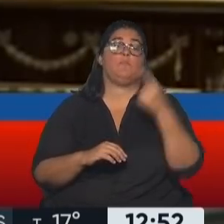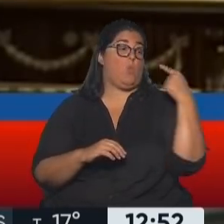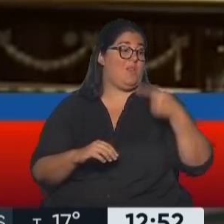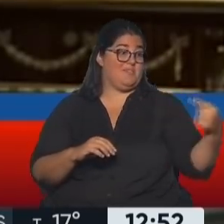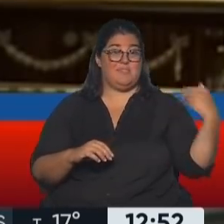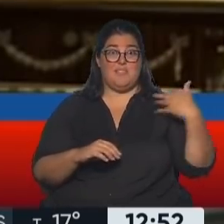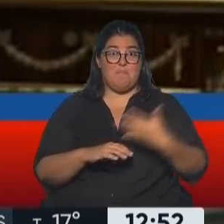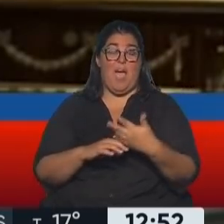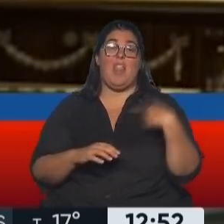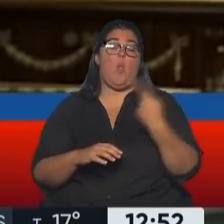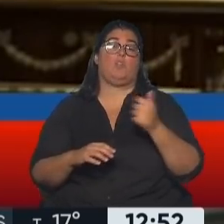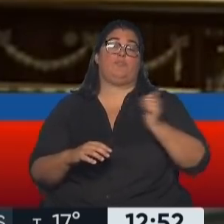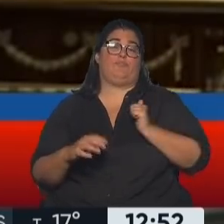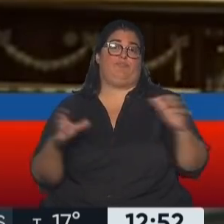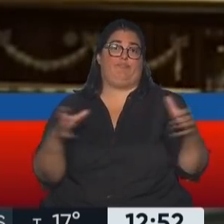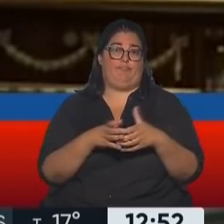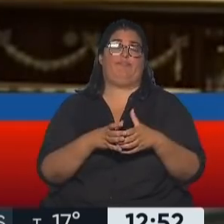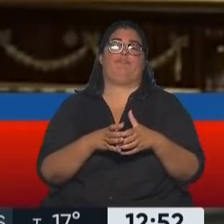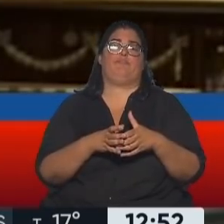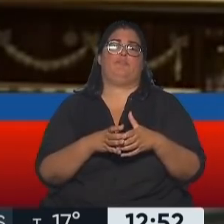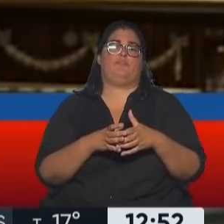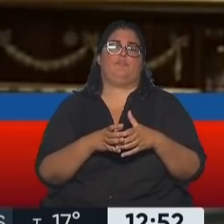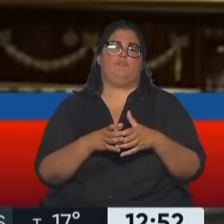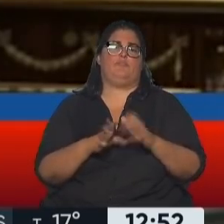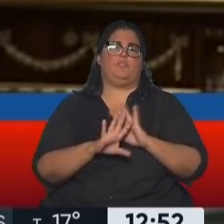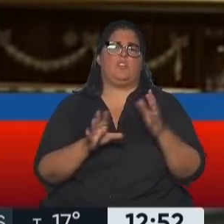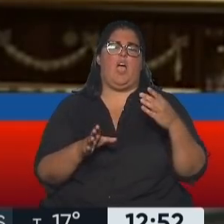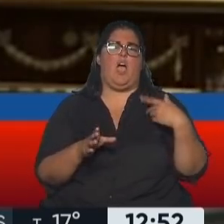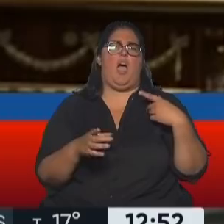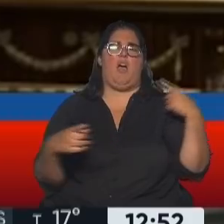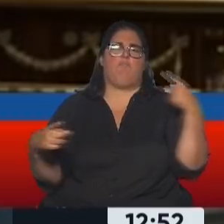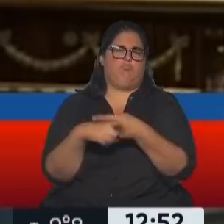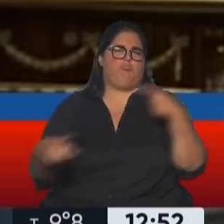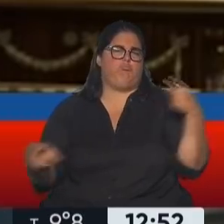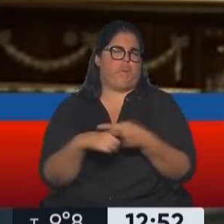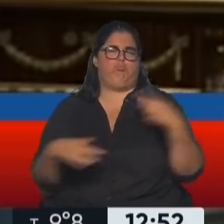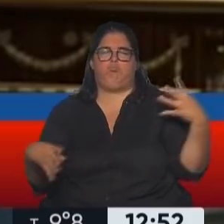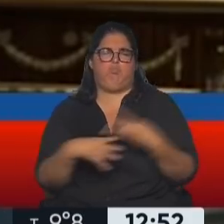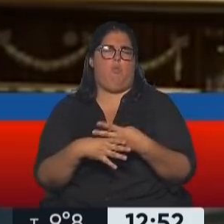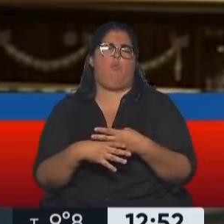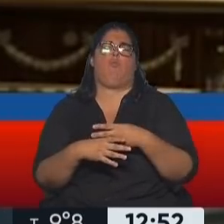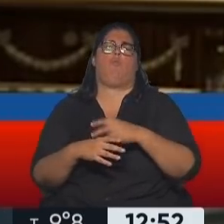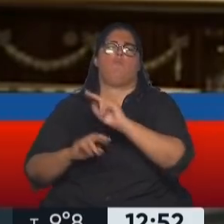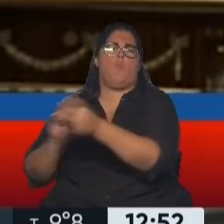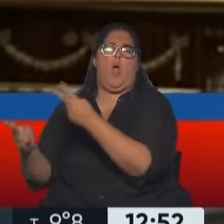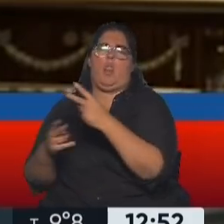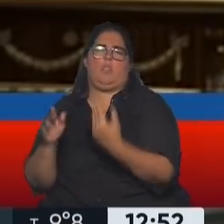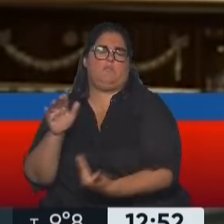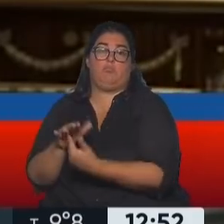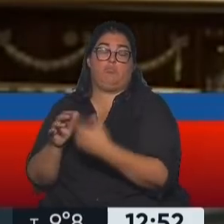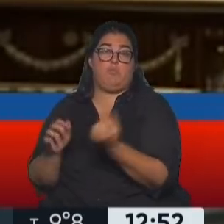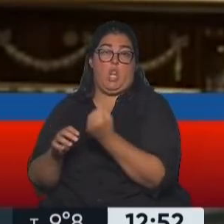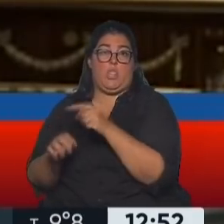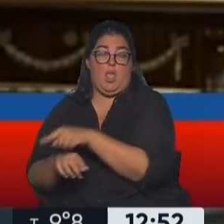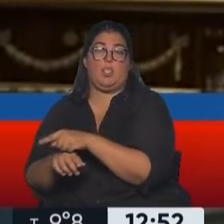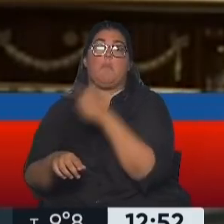тиждень, що минає, нанесли ворогу потужних ударів, помітних втрат. Кажуть, кудись